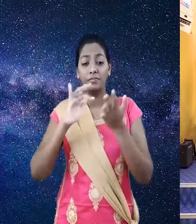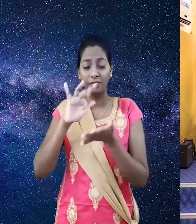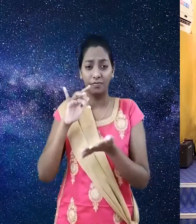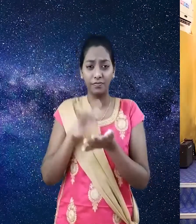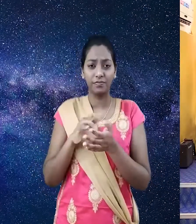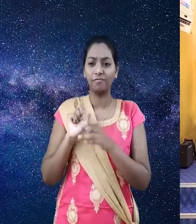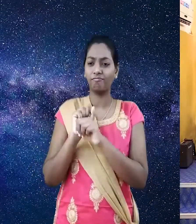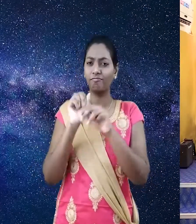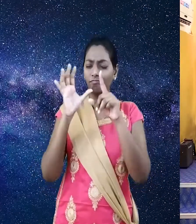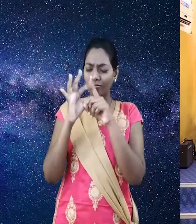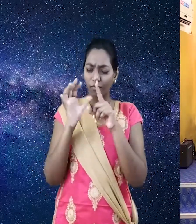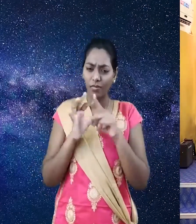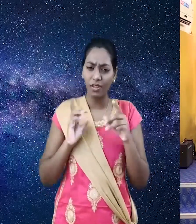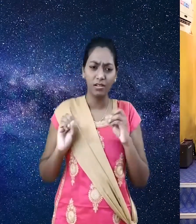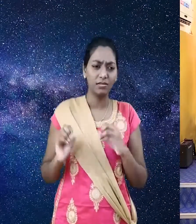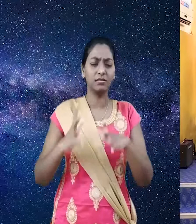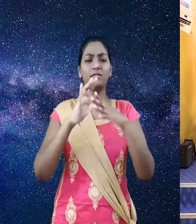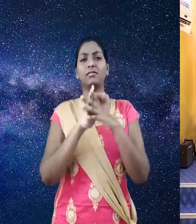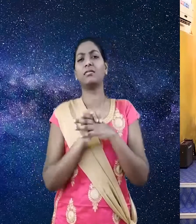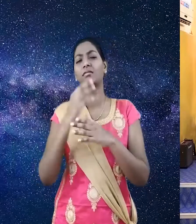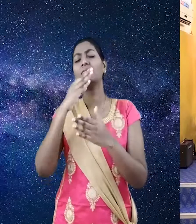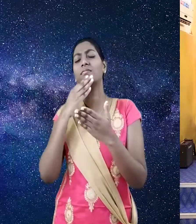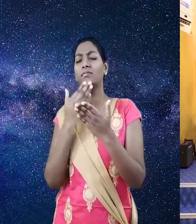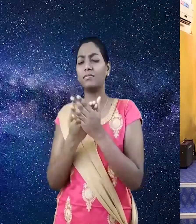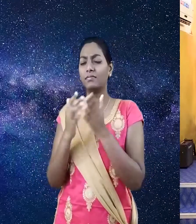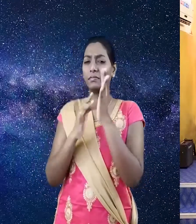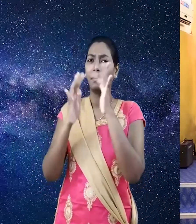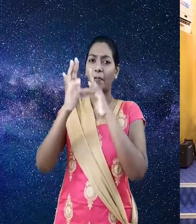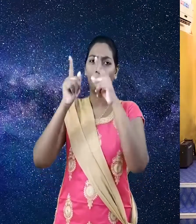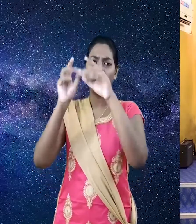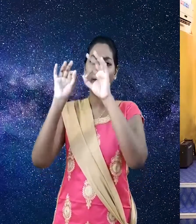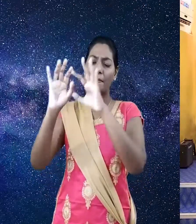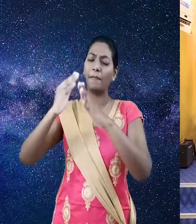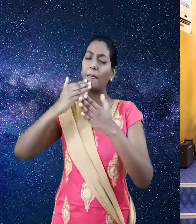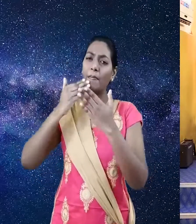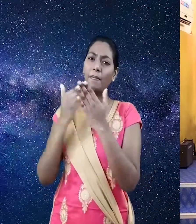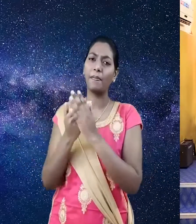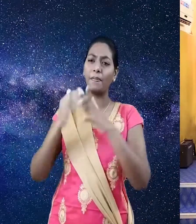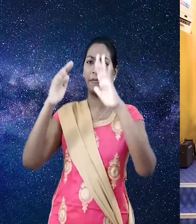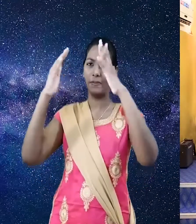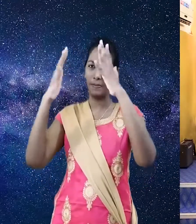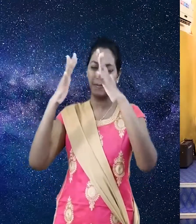कार्य करता ओ यीशु, तेरी स्तुति